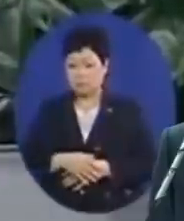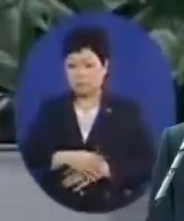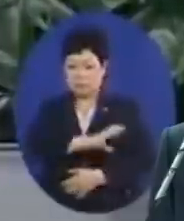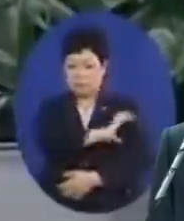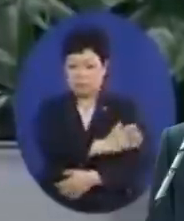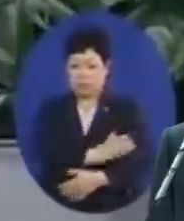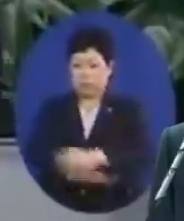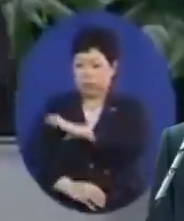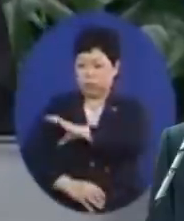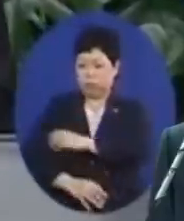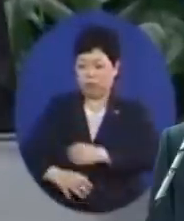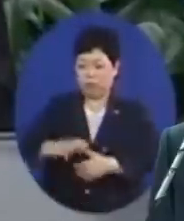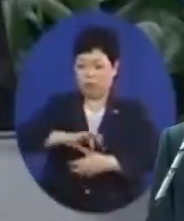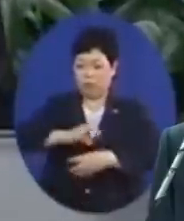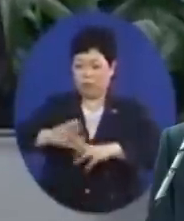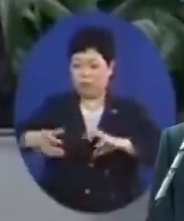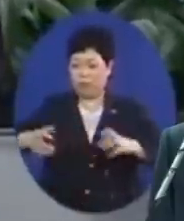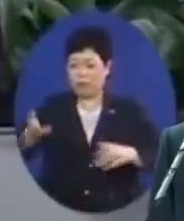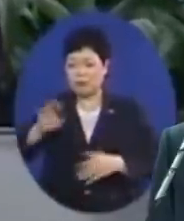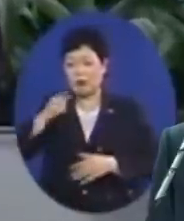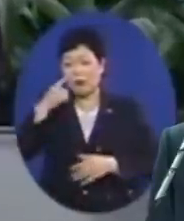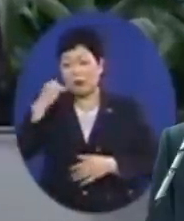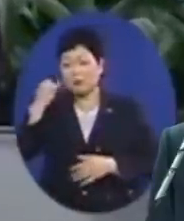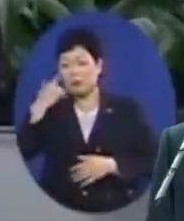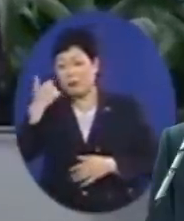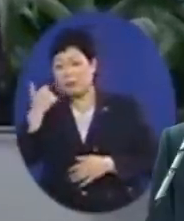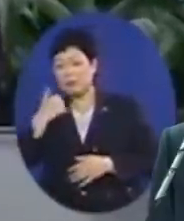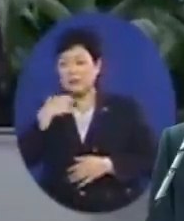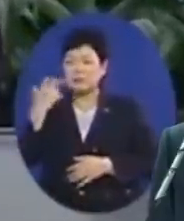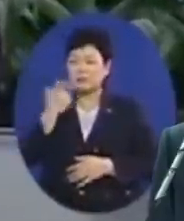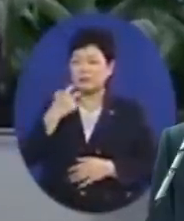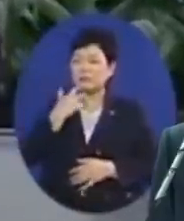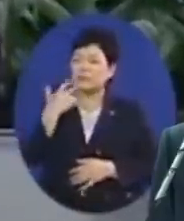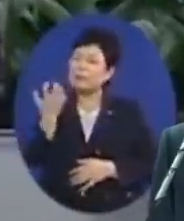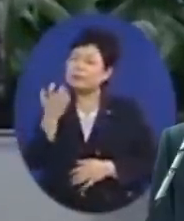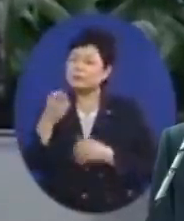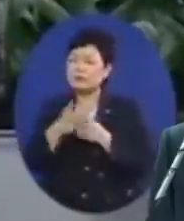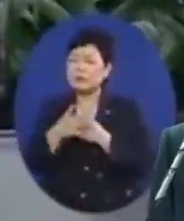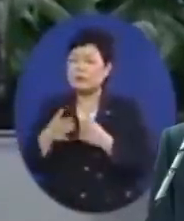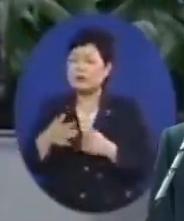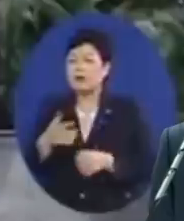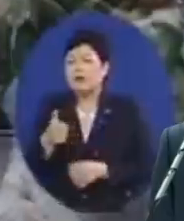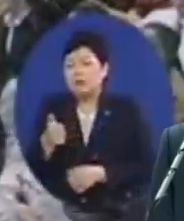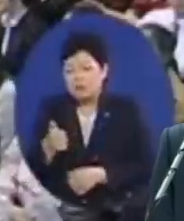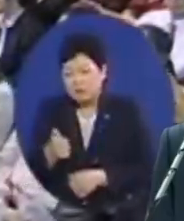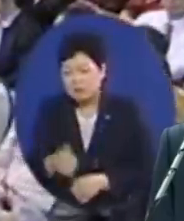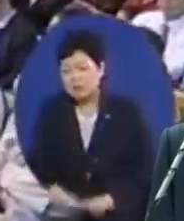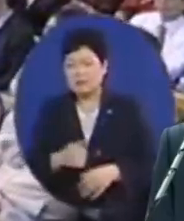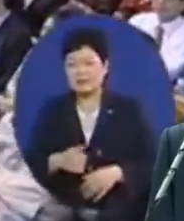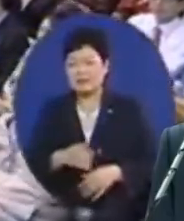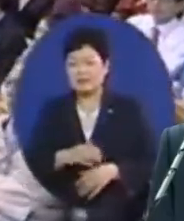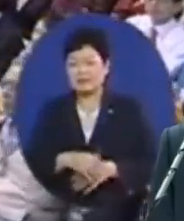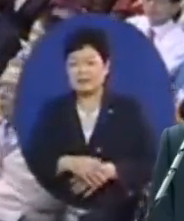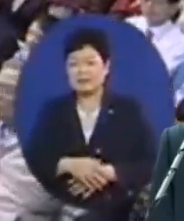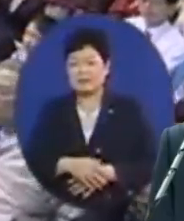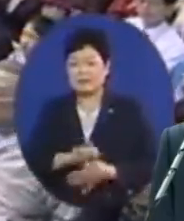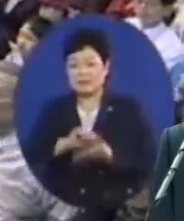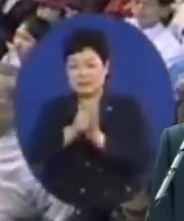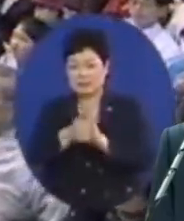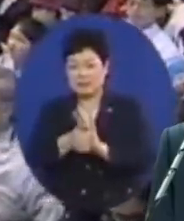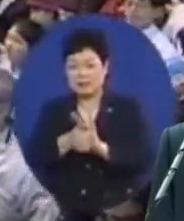이렇습니다. 그런데 아버지 어머니는 70 내지 80이 되어서 허리도 굽고 힘이 없는데 자기